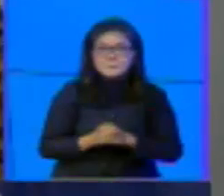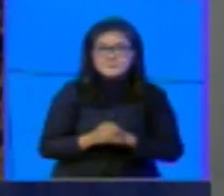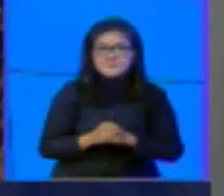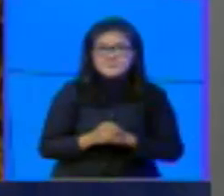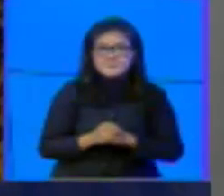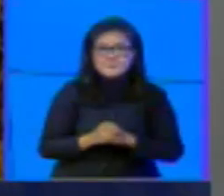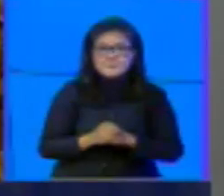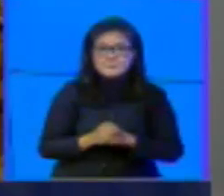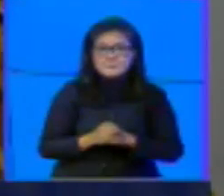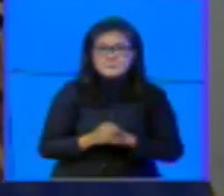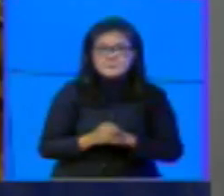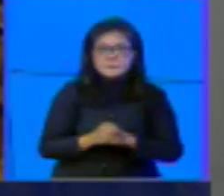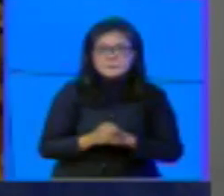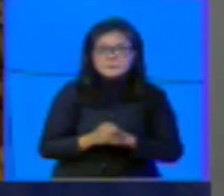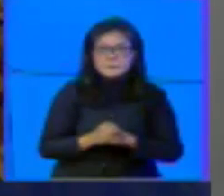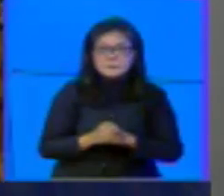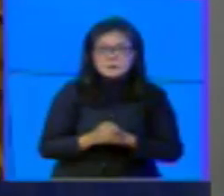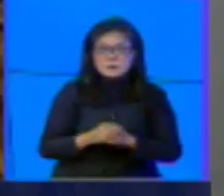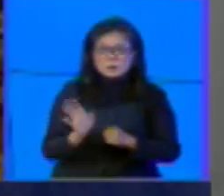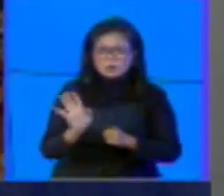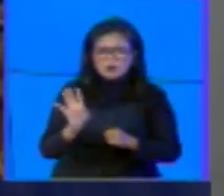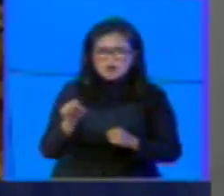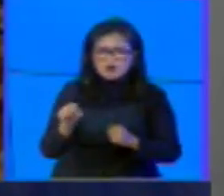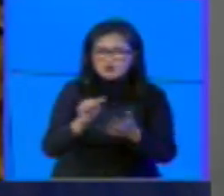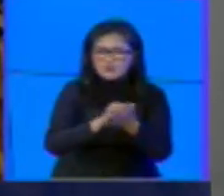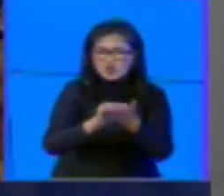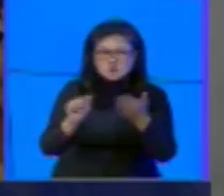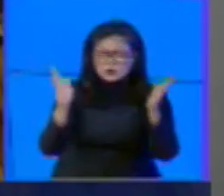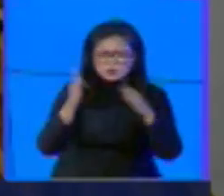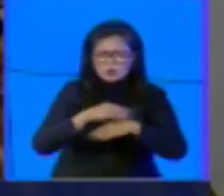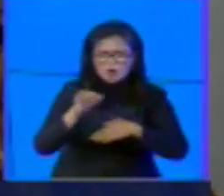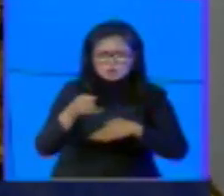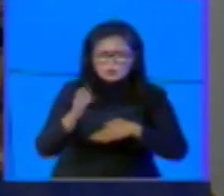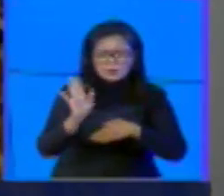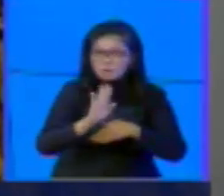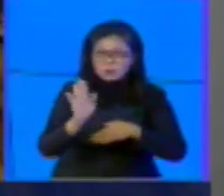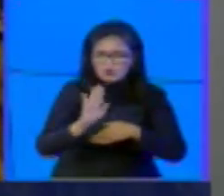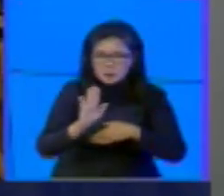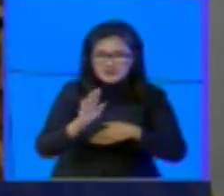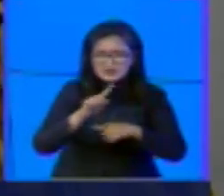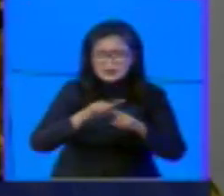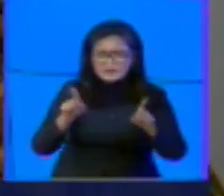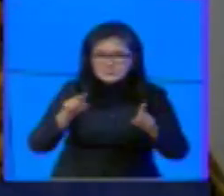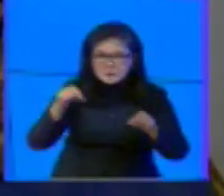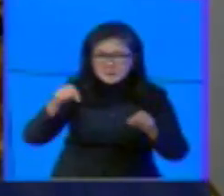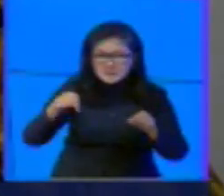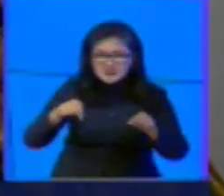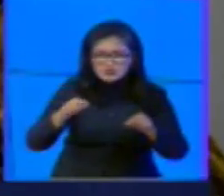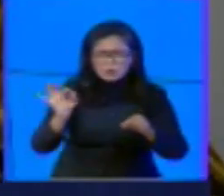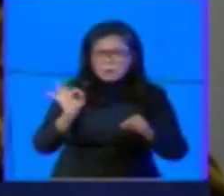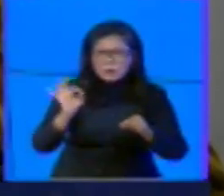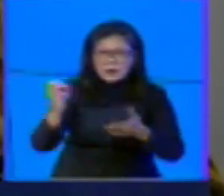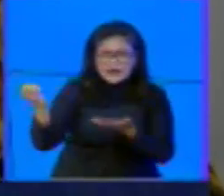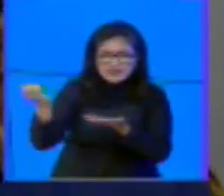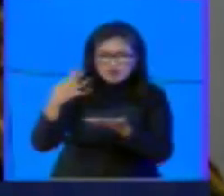Itu bukan meniadakan sholat Jumat. Sementara waktu sebelum ada informasi yang kondusif